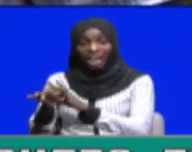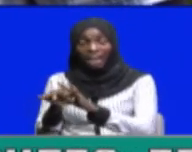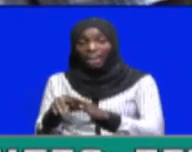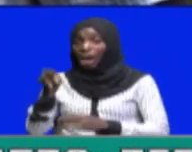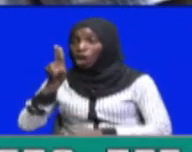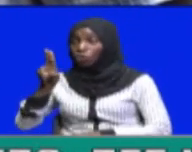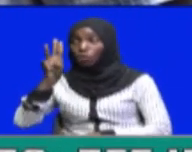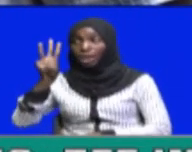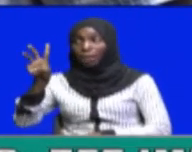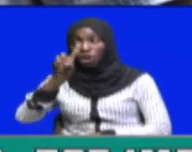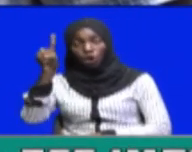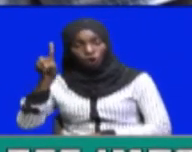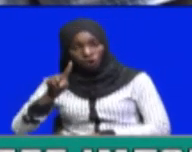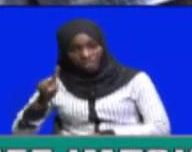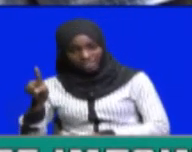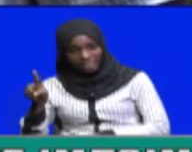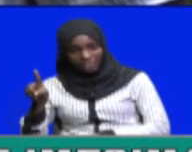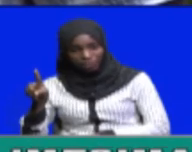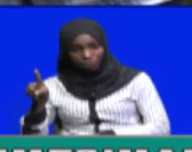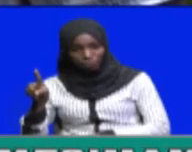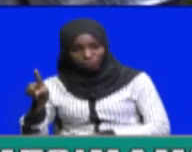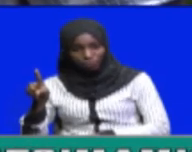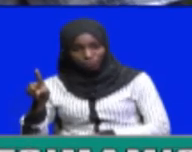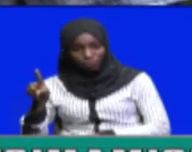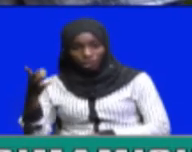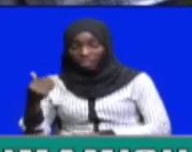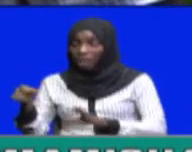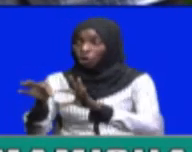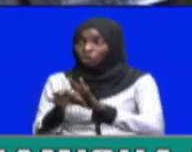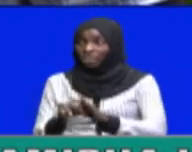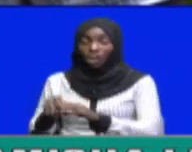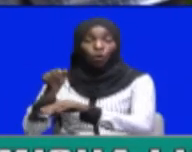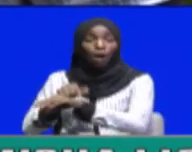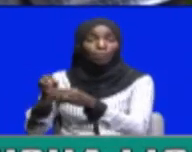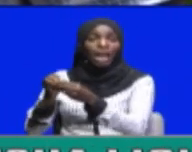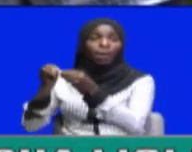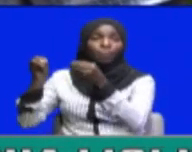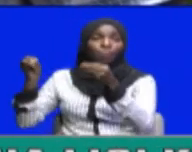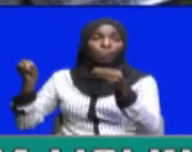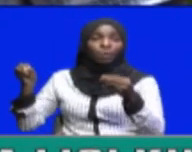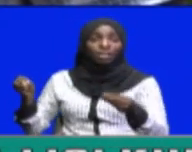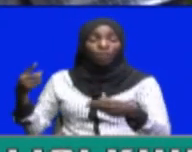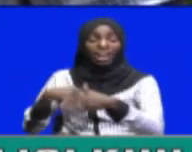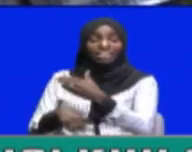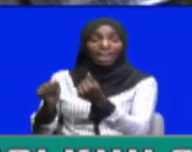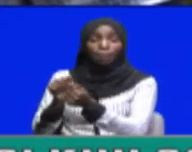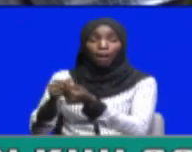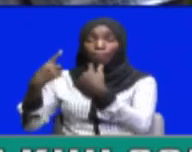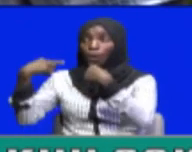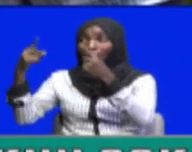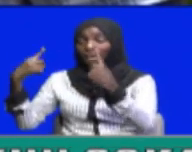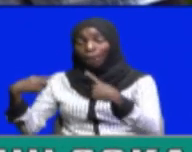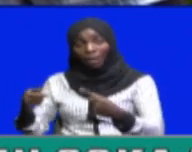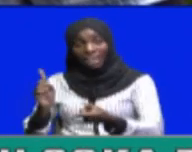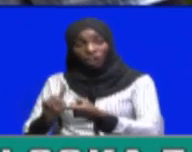Zanzibar, ambalo kimsingi tumekuwa tukishirikiana nao kwa muda sasa katika projekti mbalimbali zikiwemo za